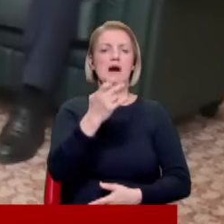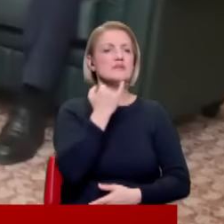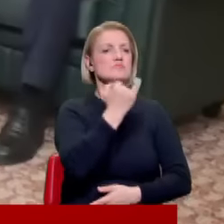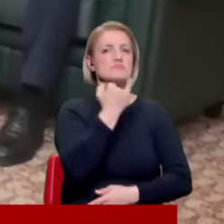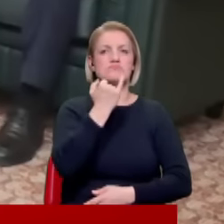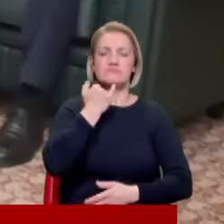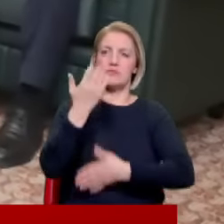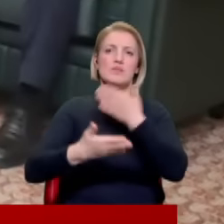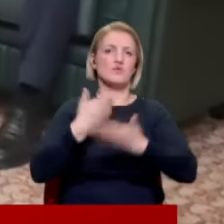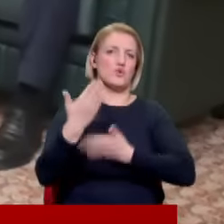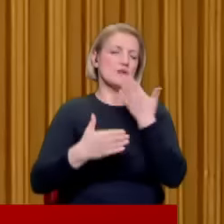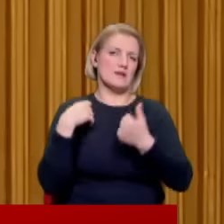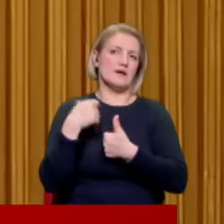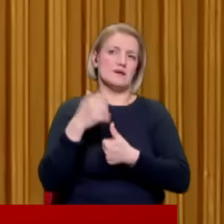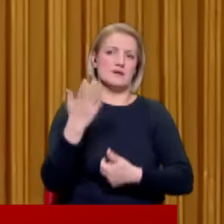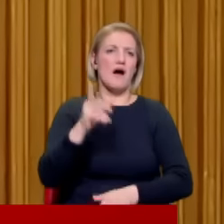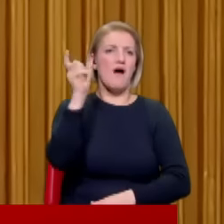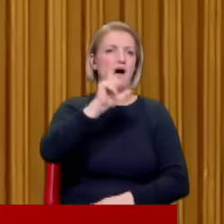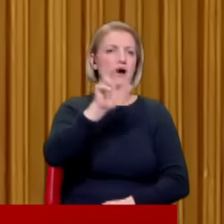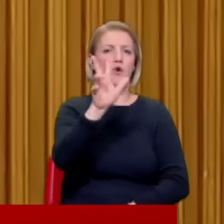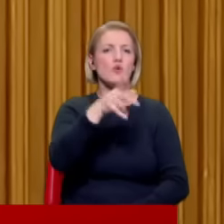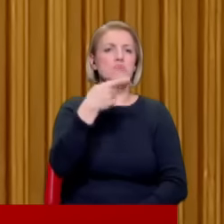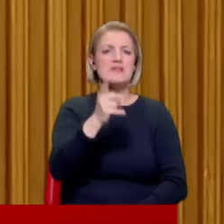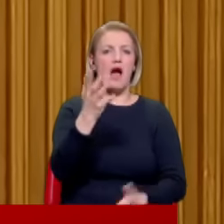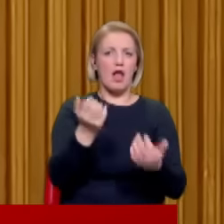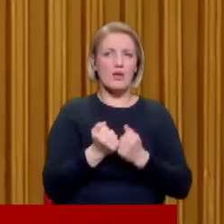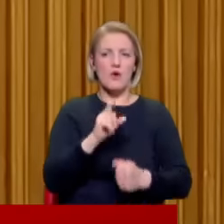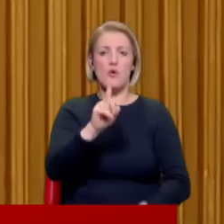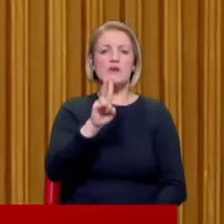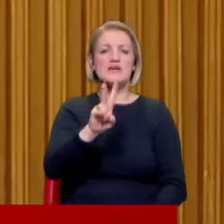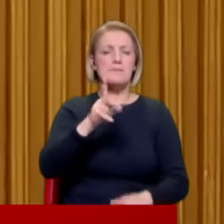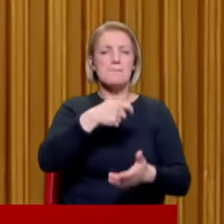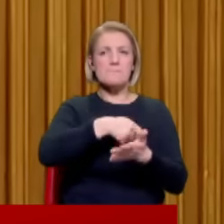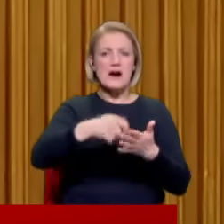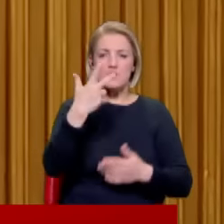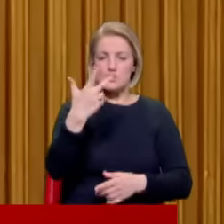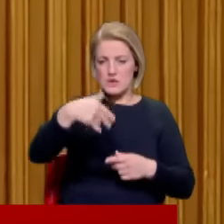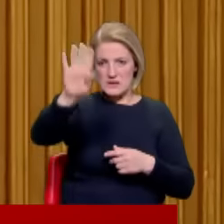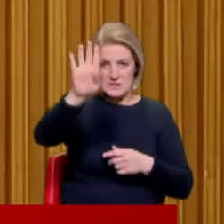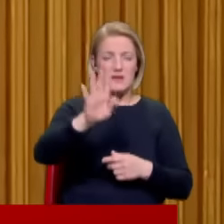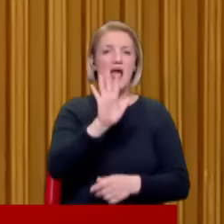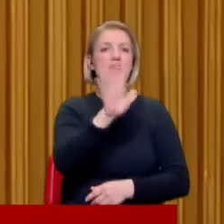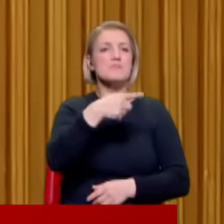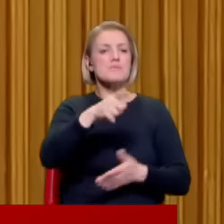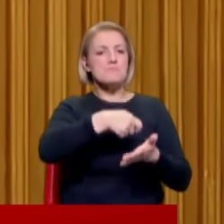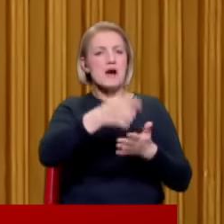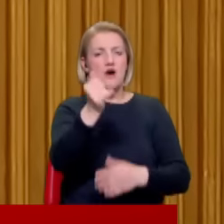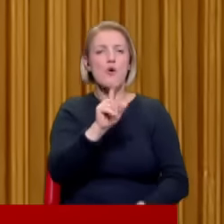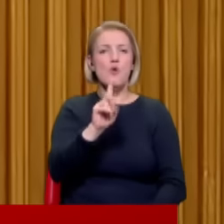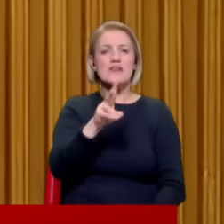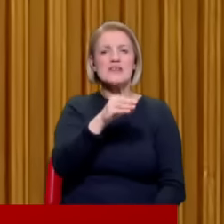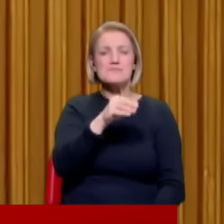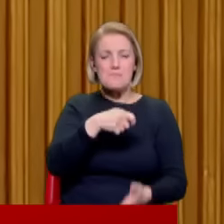ziyaret ederek anlatıyorlar bir kez de. Ayda 30 bin lira alan 12 maaştan 3'ünü, 50 bin lira alan 12